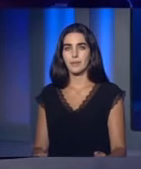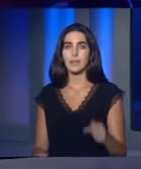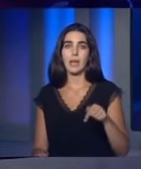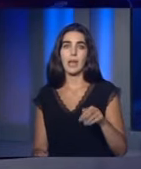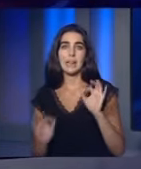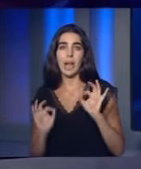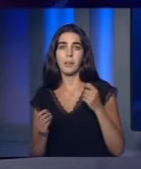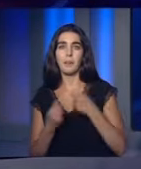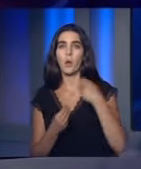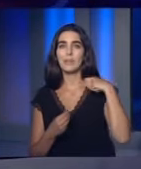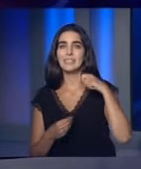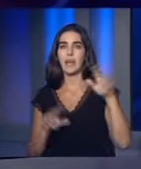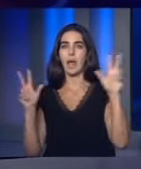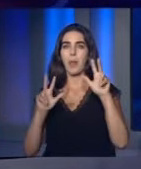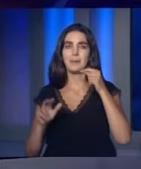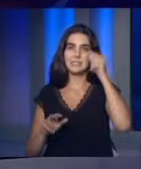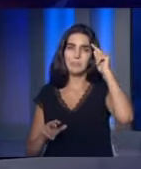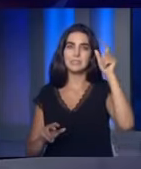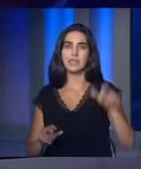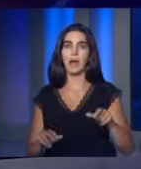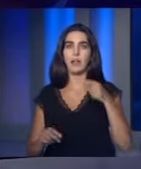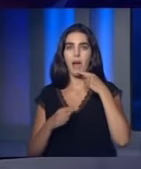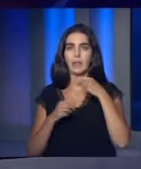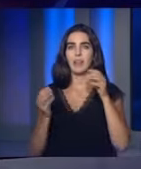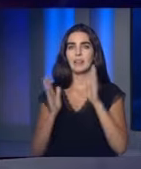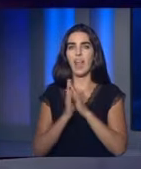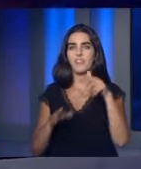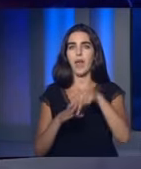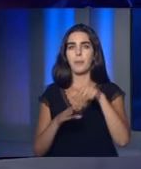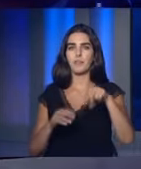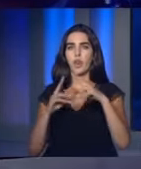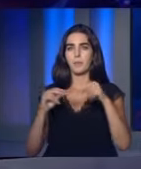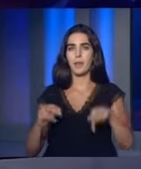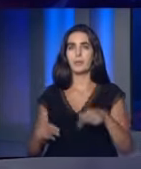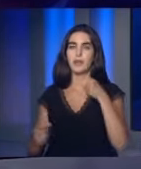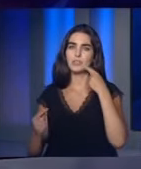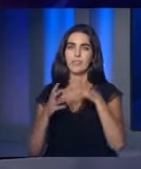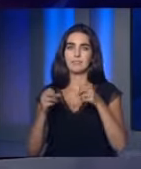تأكيد من وزير الإعلام زياد المكاري على أهمية دور الطائفة الأرمنية في لبنان.